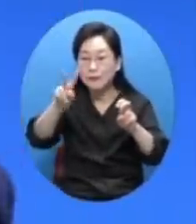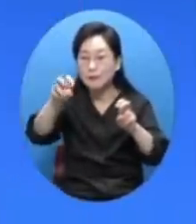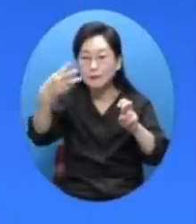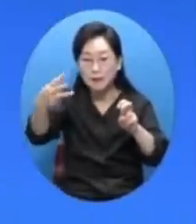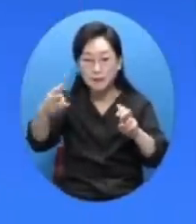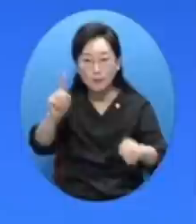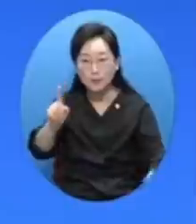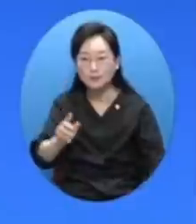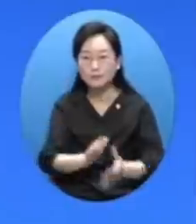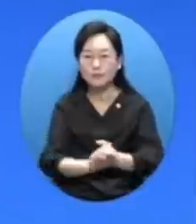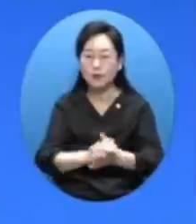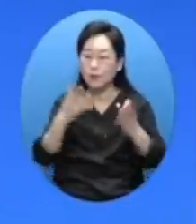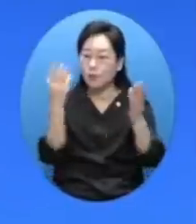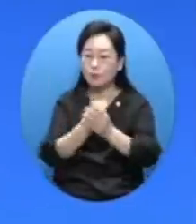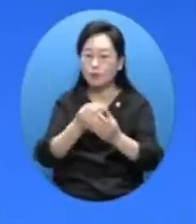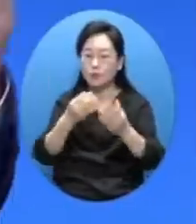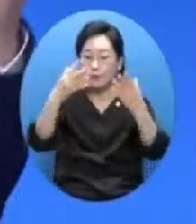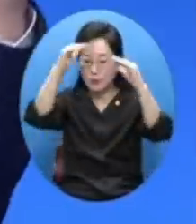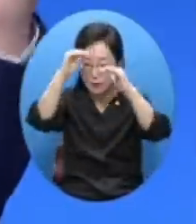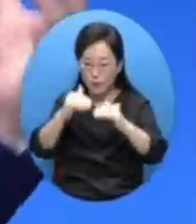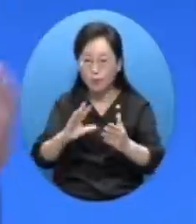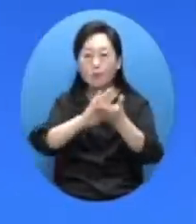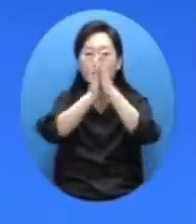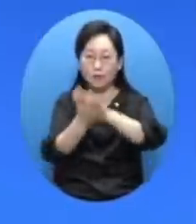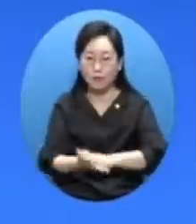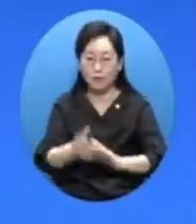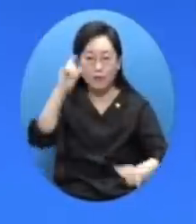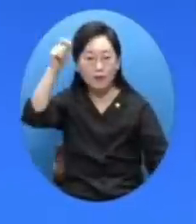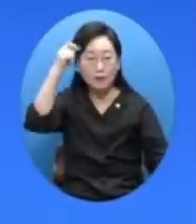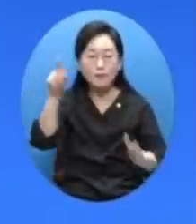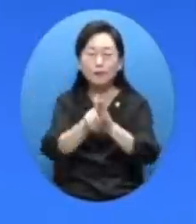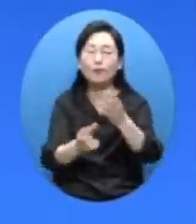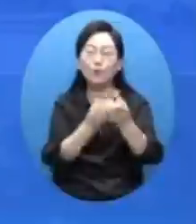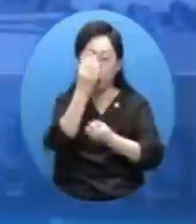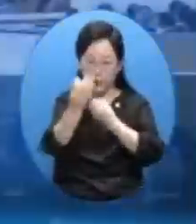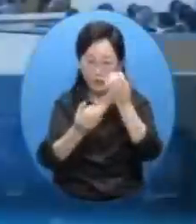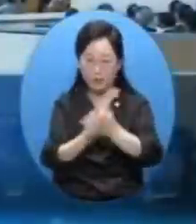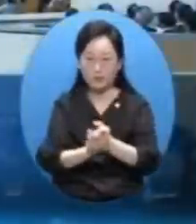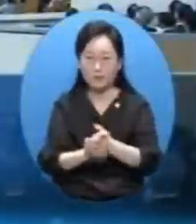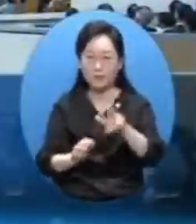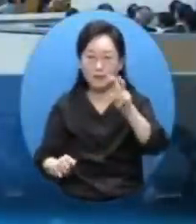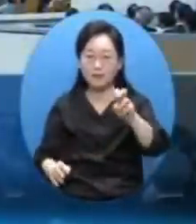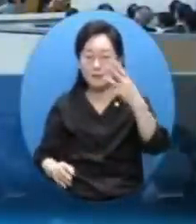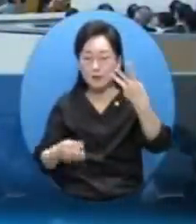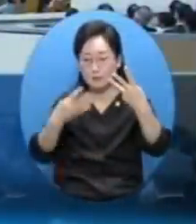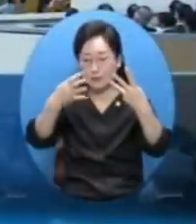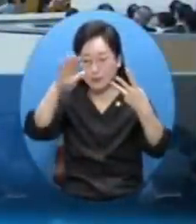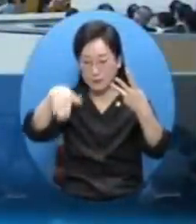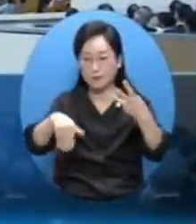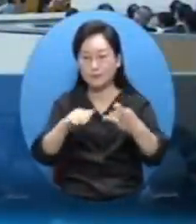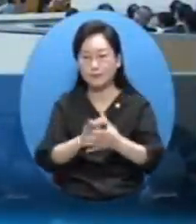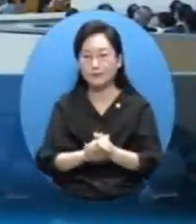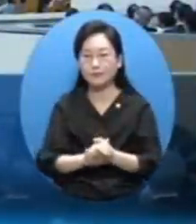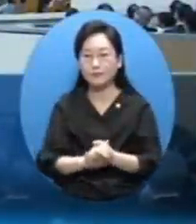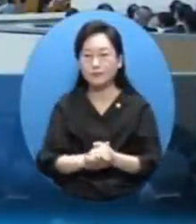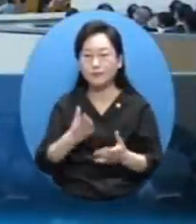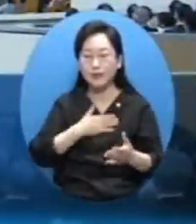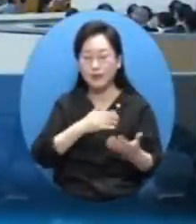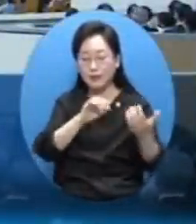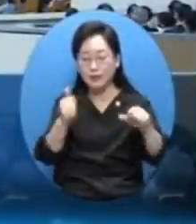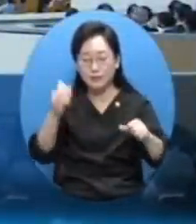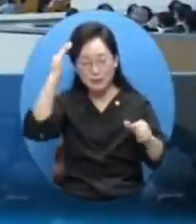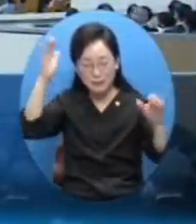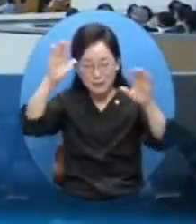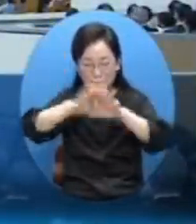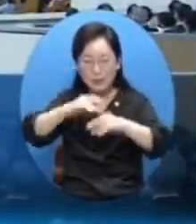가면 완전히 내용이 바뀝니다 다시 위대한 믿음의 고백을 합니다 23편 4절 5절 5절입니다 내가